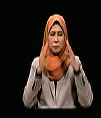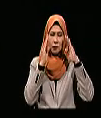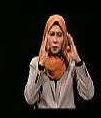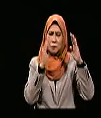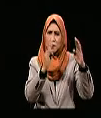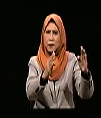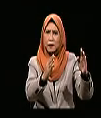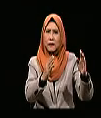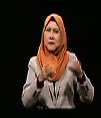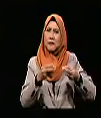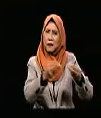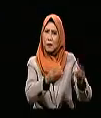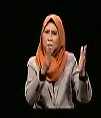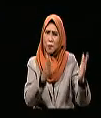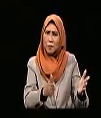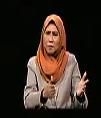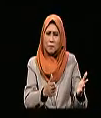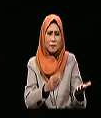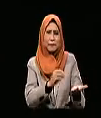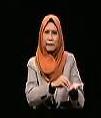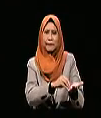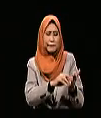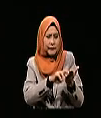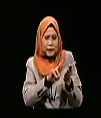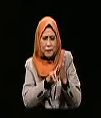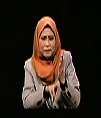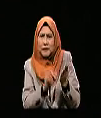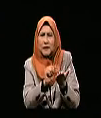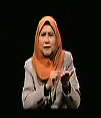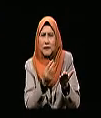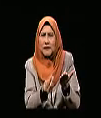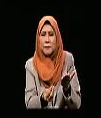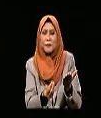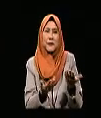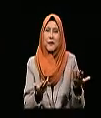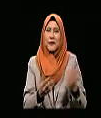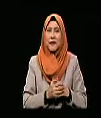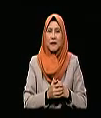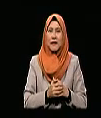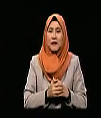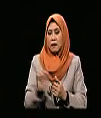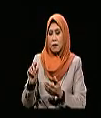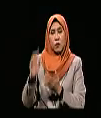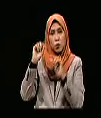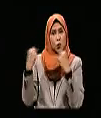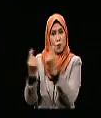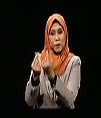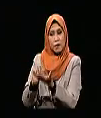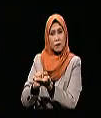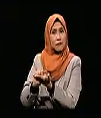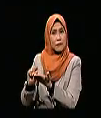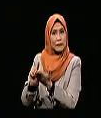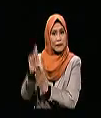hanya diberikan kepada golongan yang berpendapatan rendah, untuk golongan yang berpendapatan tinggi yang menyumbang